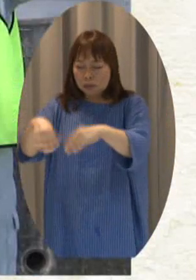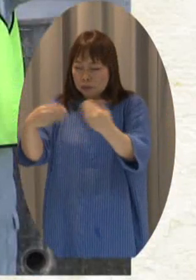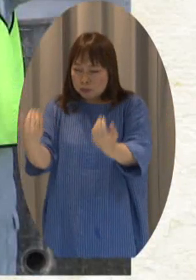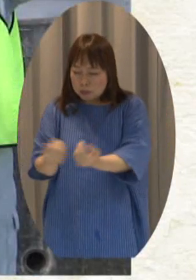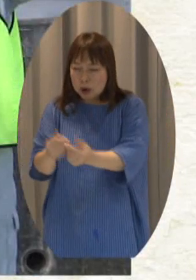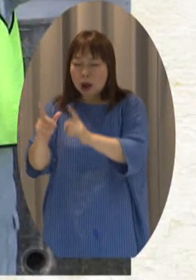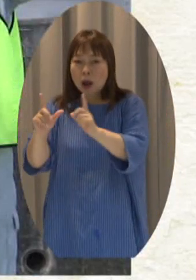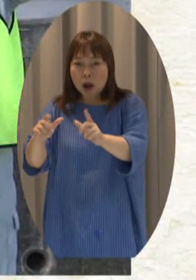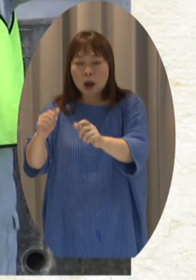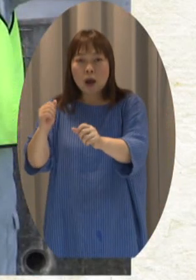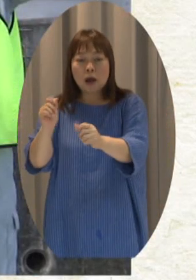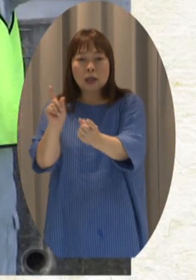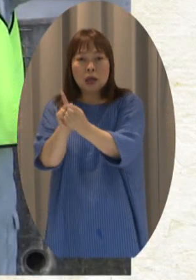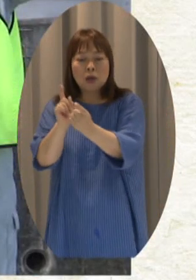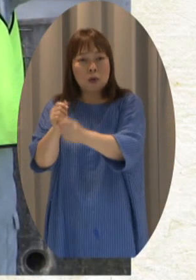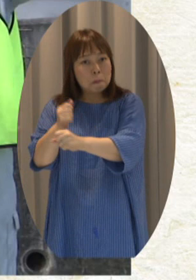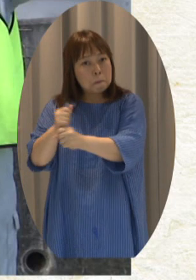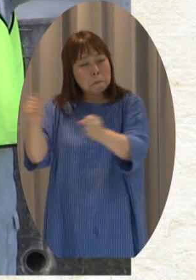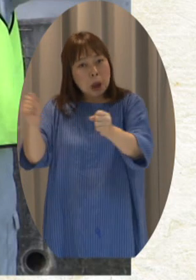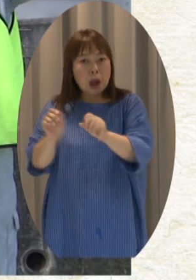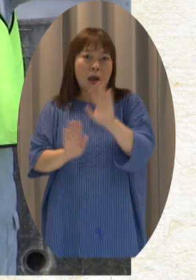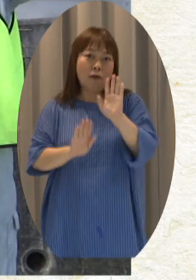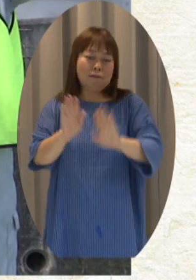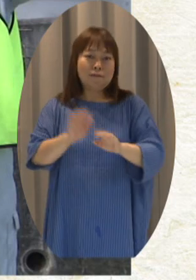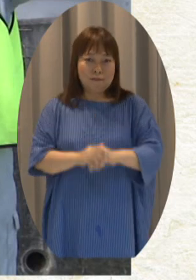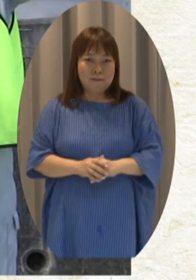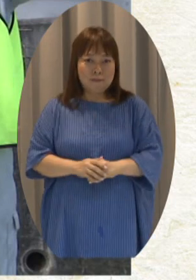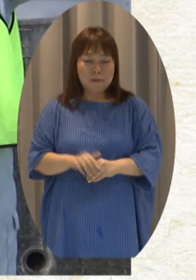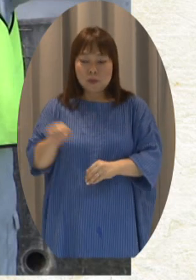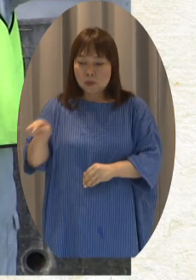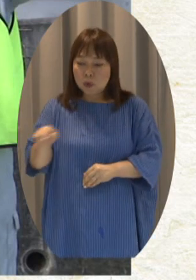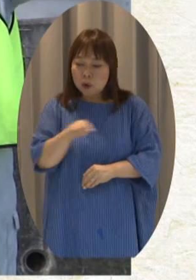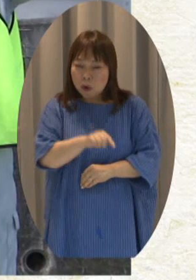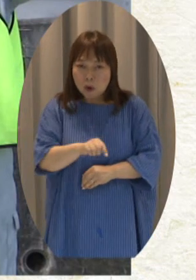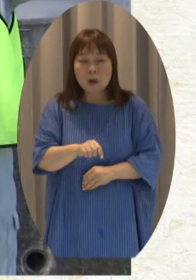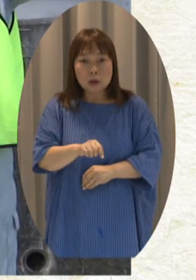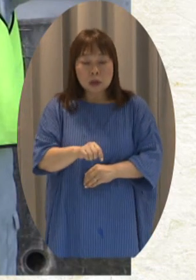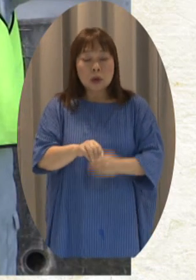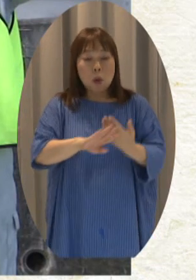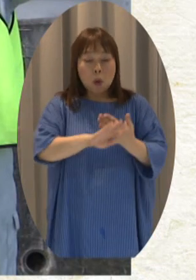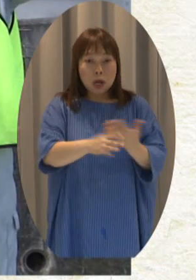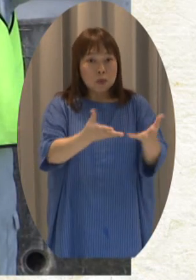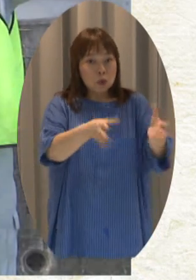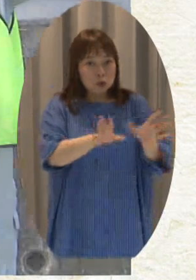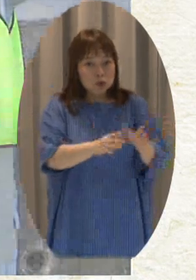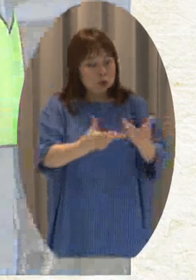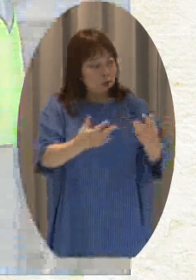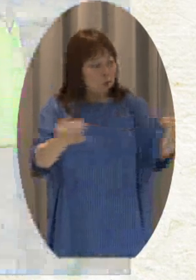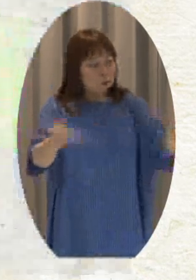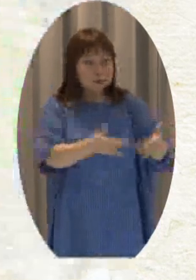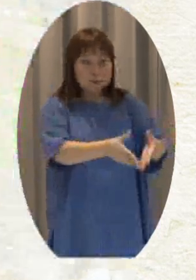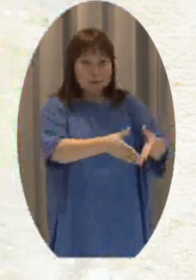えることはできません。こういうグループがたくさんできるといいですね。